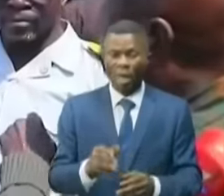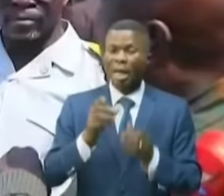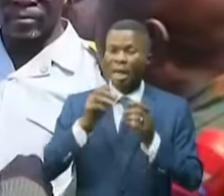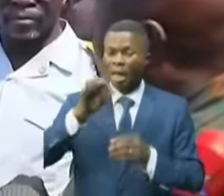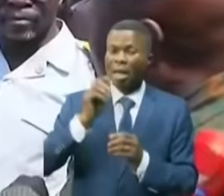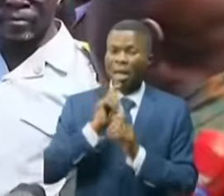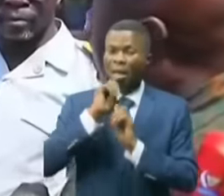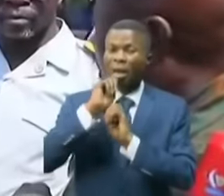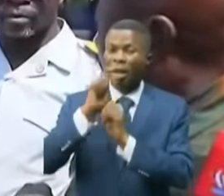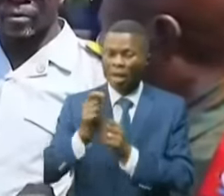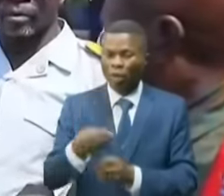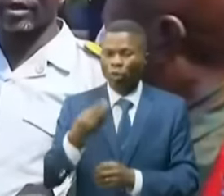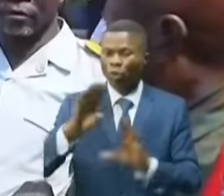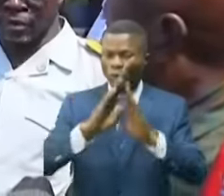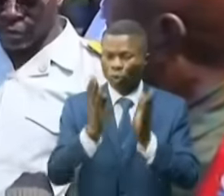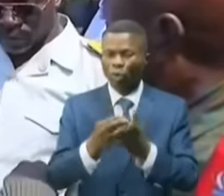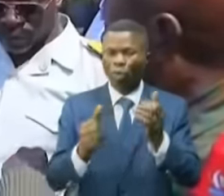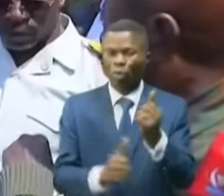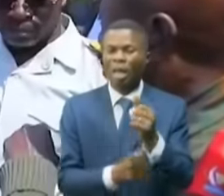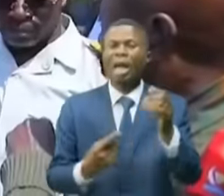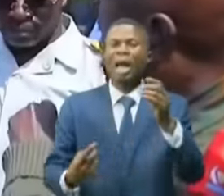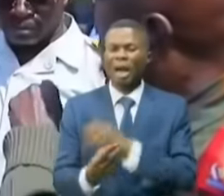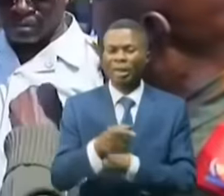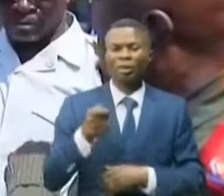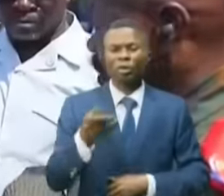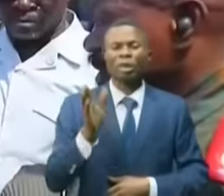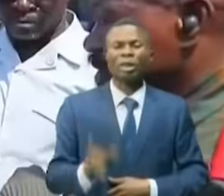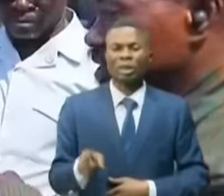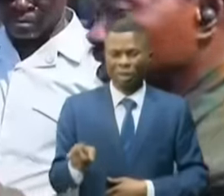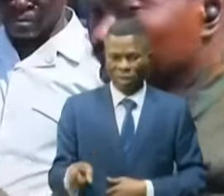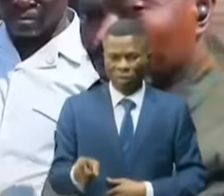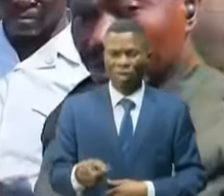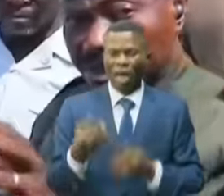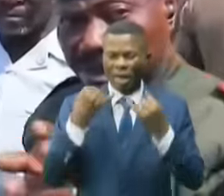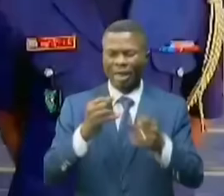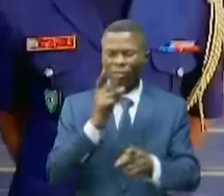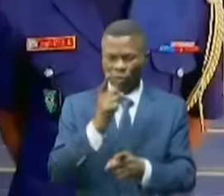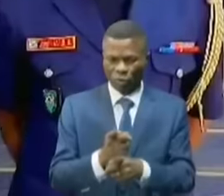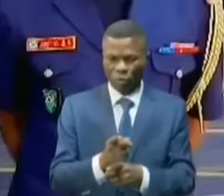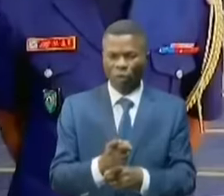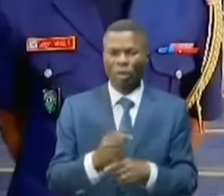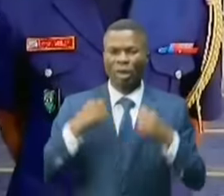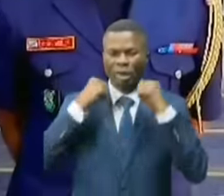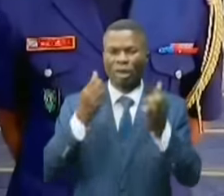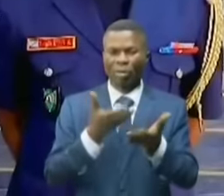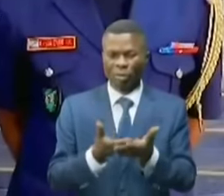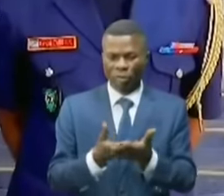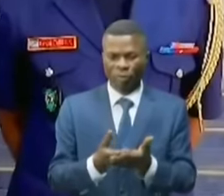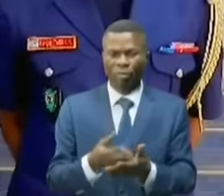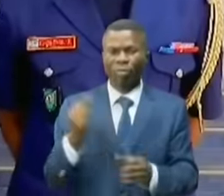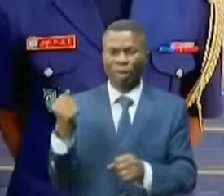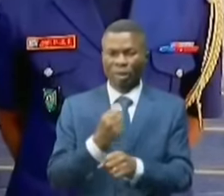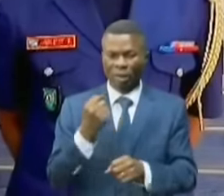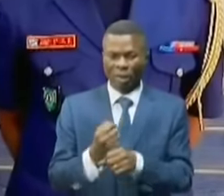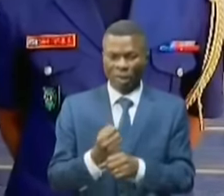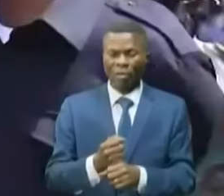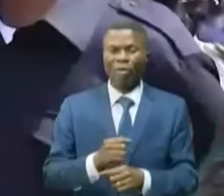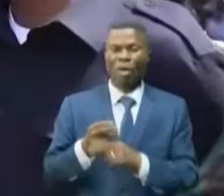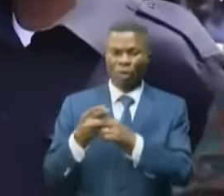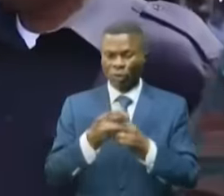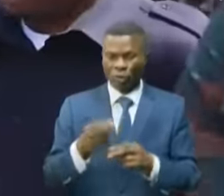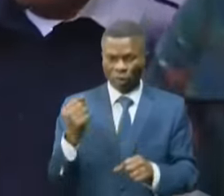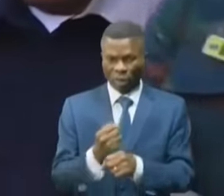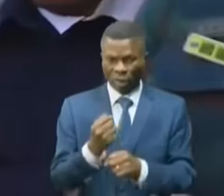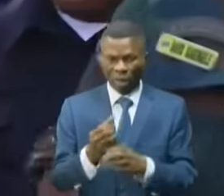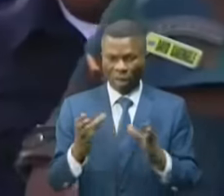conséquente est réservée à toute personne qui dénonce avec des informations fiables les criminels. Les services de sécurité du Loira fonctionnent